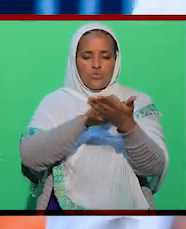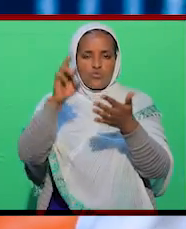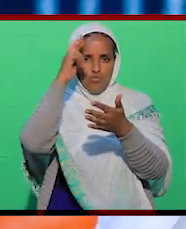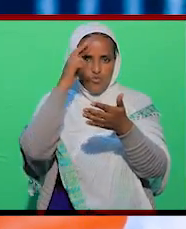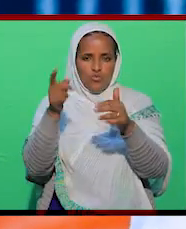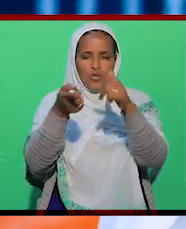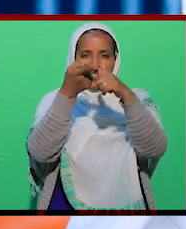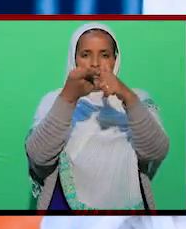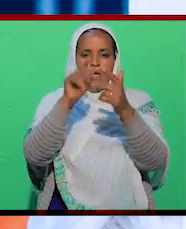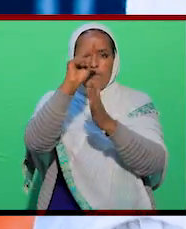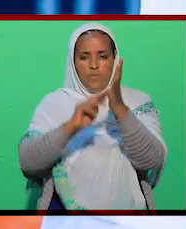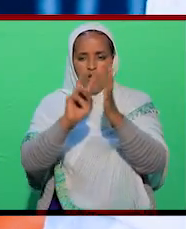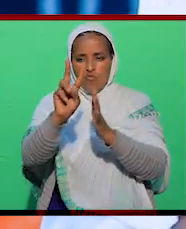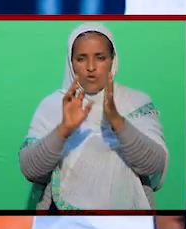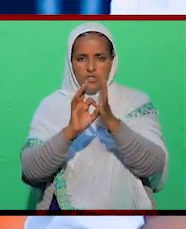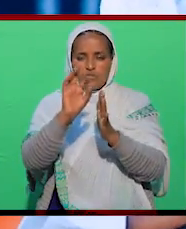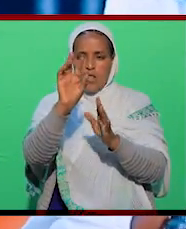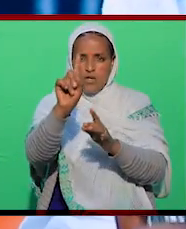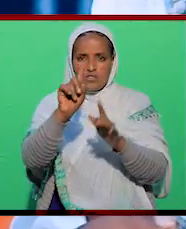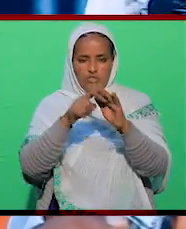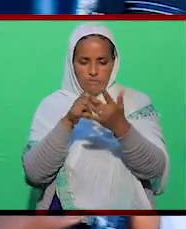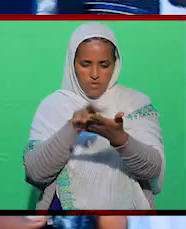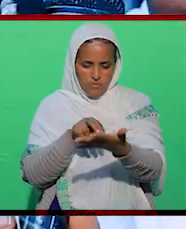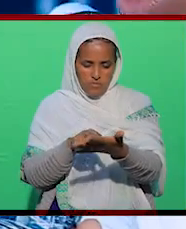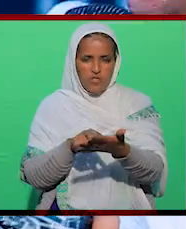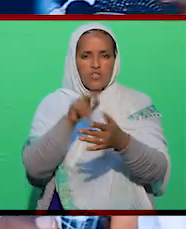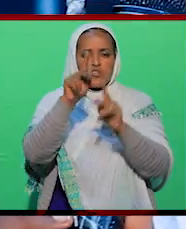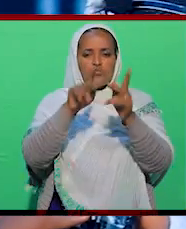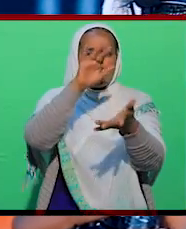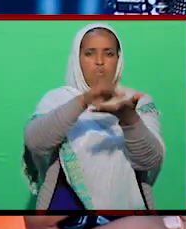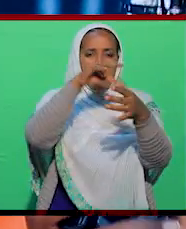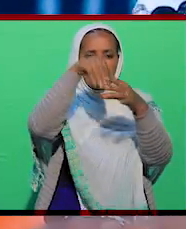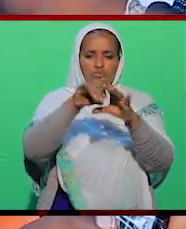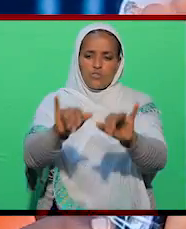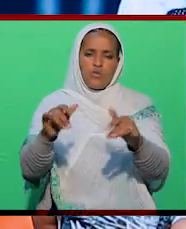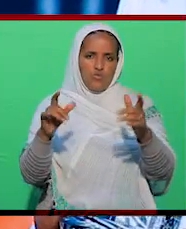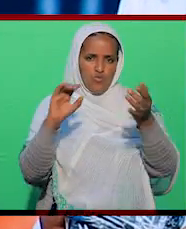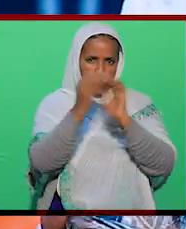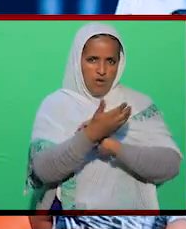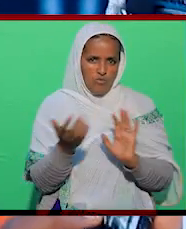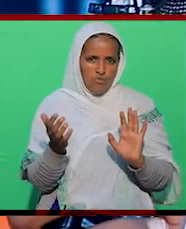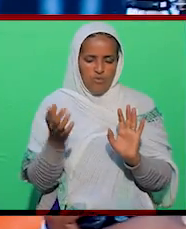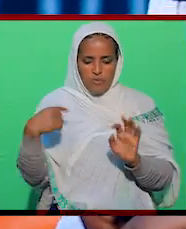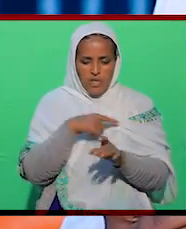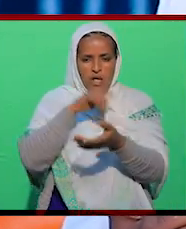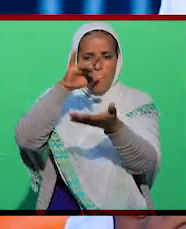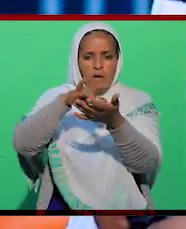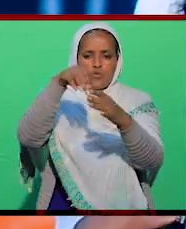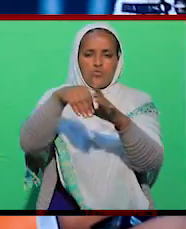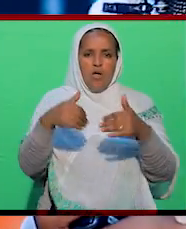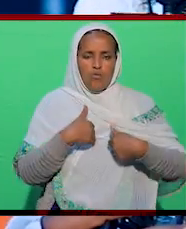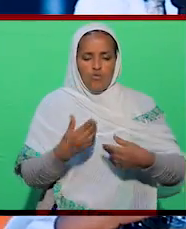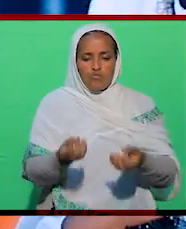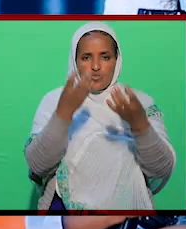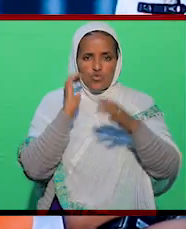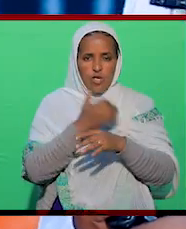አሁንም እንኳን አሉ ይላል ቅዱስ ጴጥሮስ። በሁለተኛ ጴጥሮስ ምዕራፍ 2 ቁጥር 1 ጀምረን ስንመለከት በህዝቡ መካከል ይሆናሉ። በህዝቡ